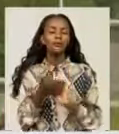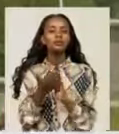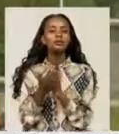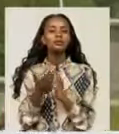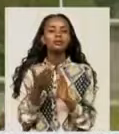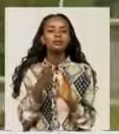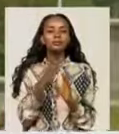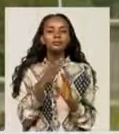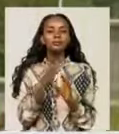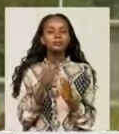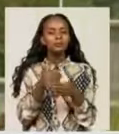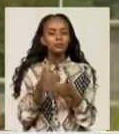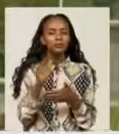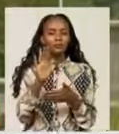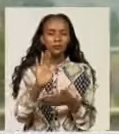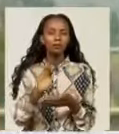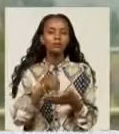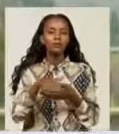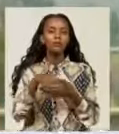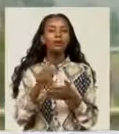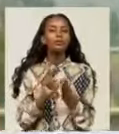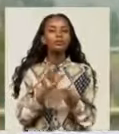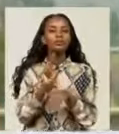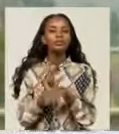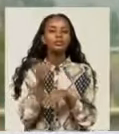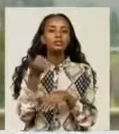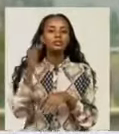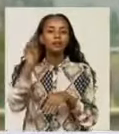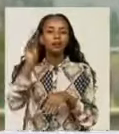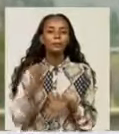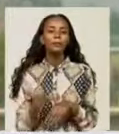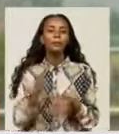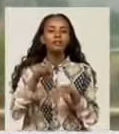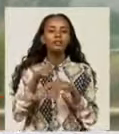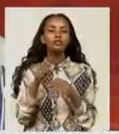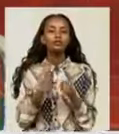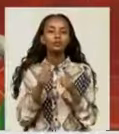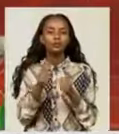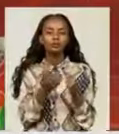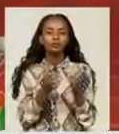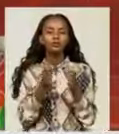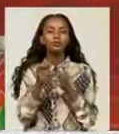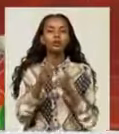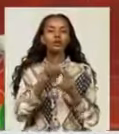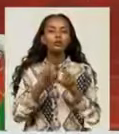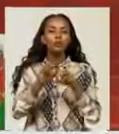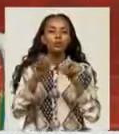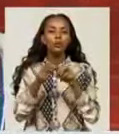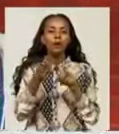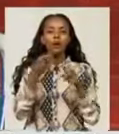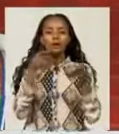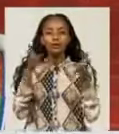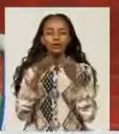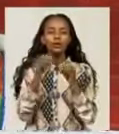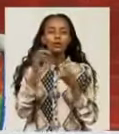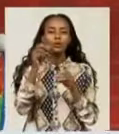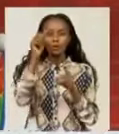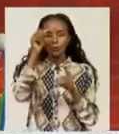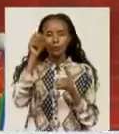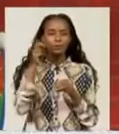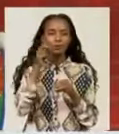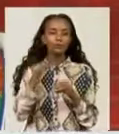ለማስቻል የድርሻቸውን እንደሚወጡ የብልጽግናና የኢዜማ ፓርቲ እጩዎች ተናግረዋል። የልዩ ወረዳው ምክር ቤት ዋና አፈ ጉባኤ ወይዘሮ የውሃ ላይሸት